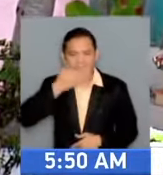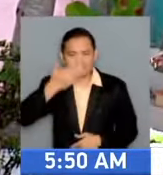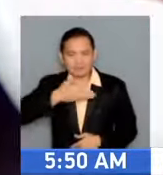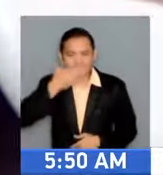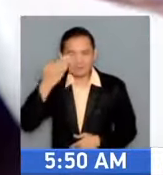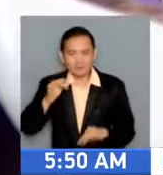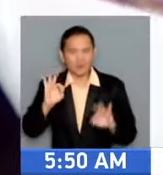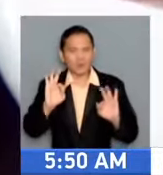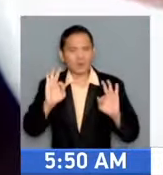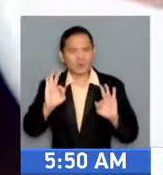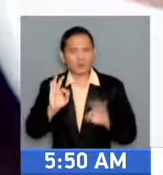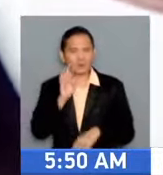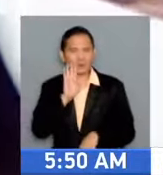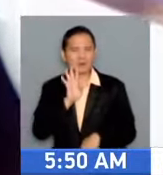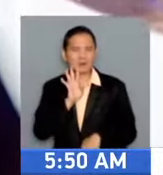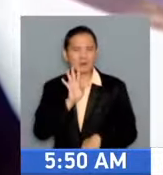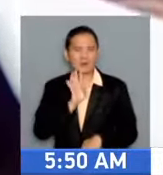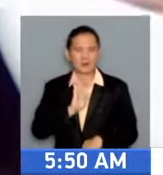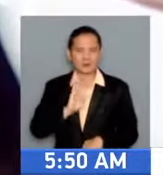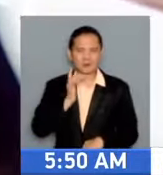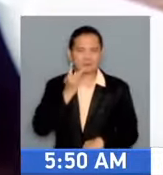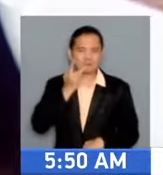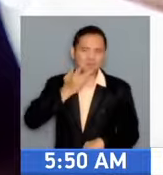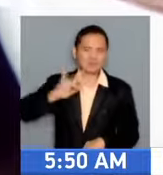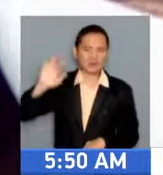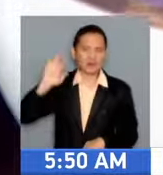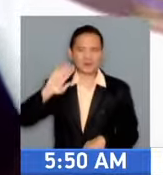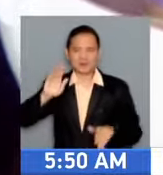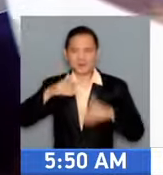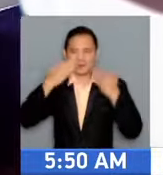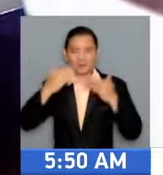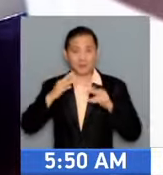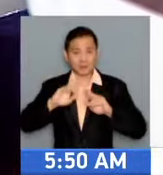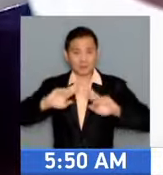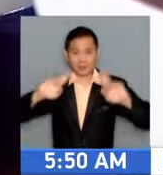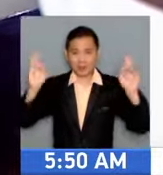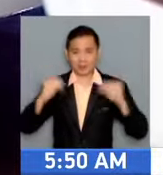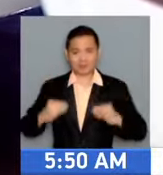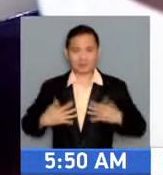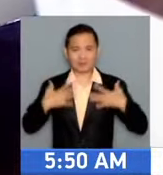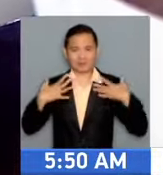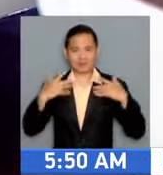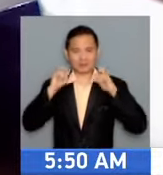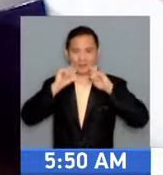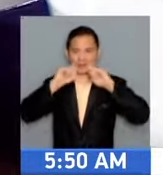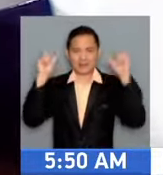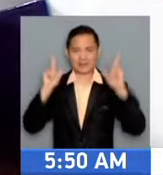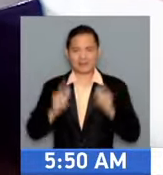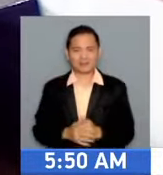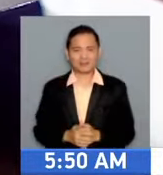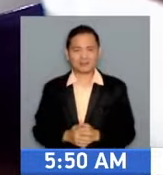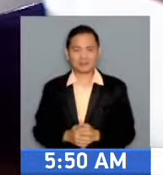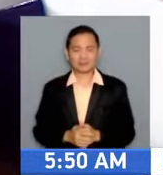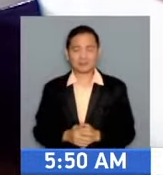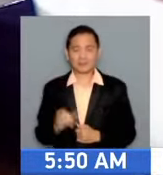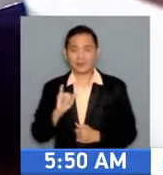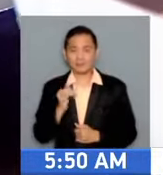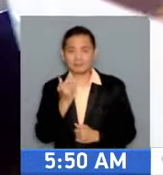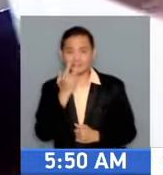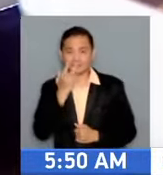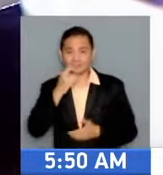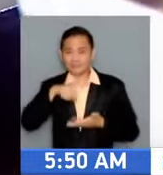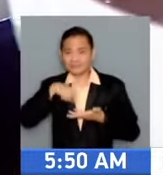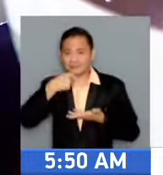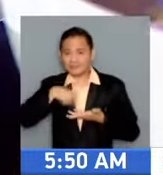sa amoy. Amoy pa lang ay nakakagising na. Ang menu natin today ay ang masarap, malinamnam, at mainit-init